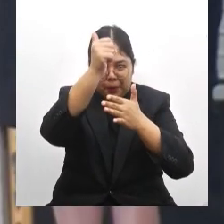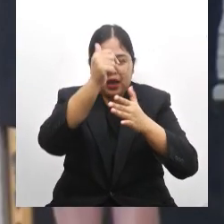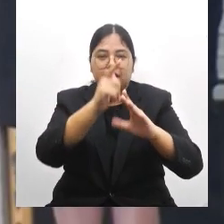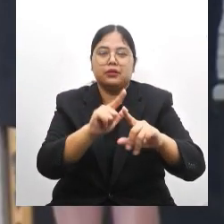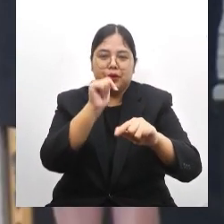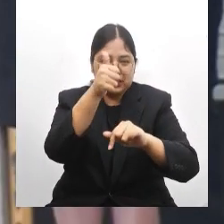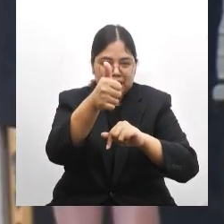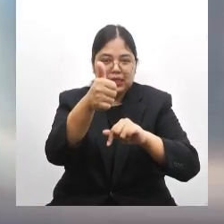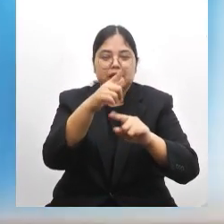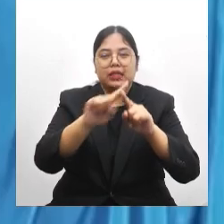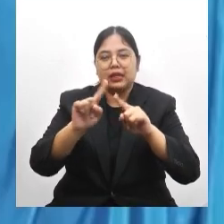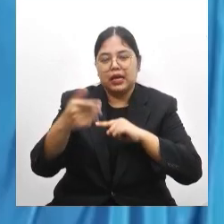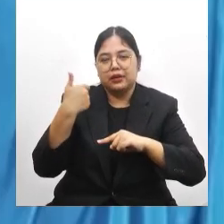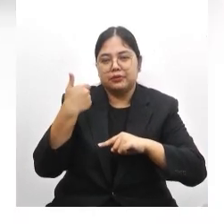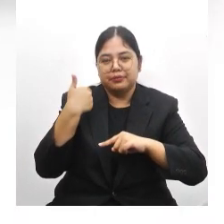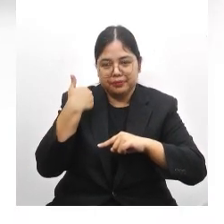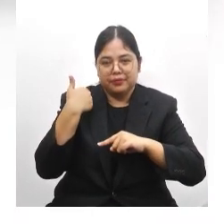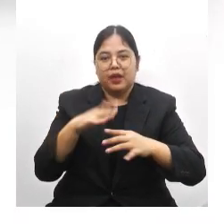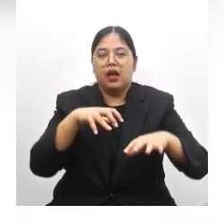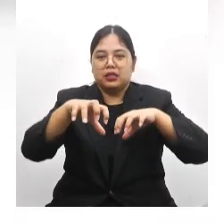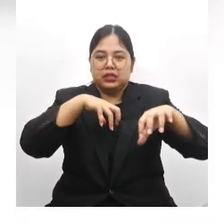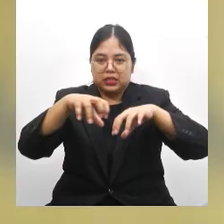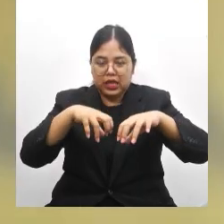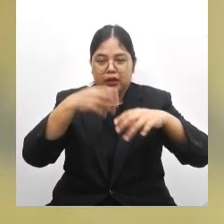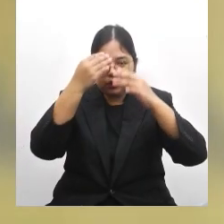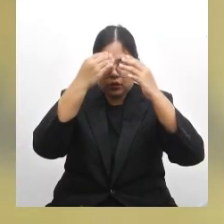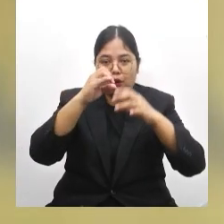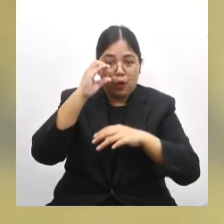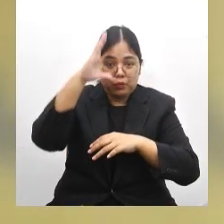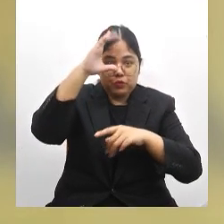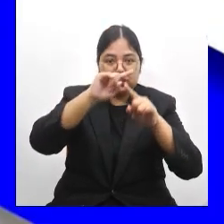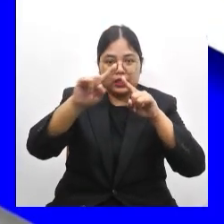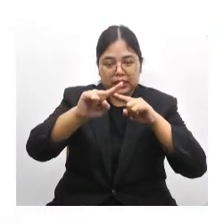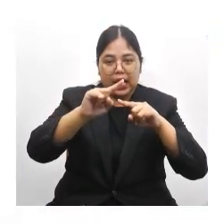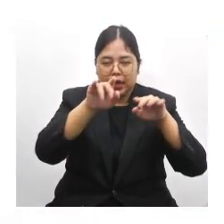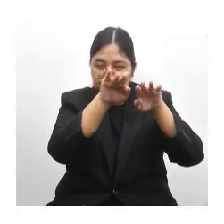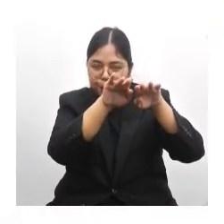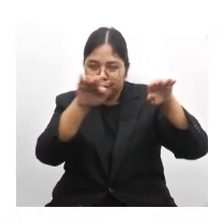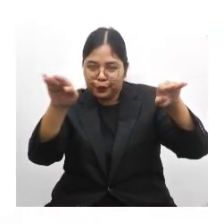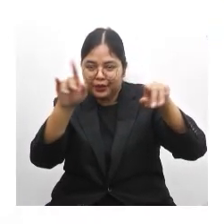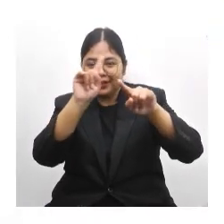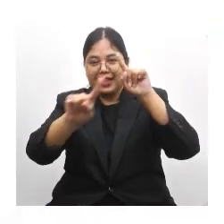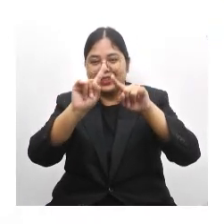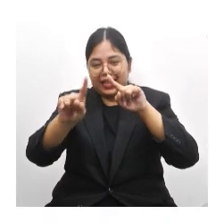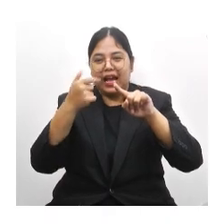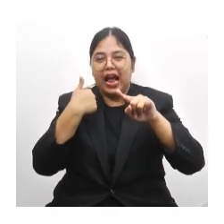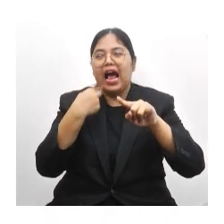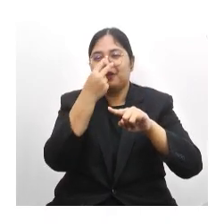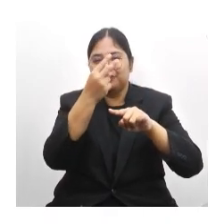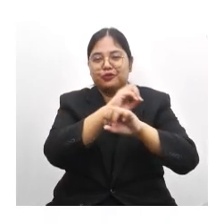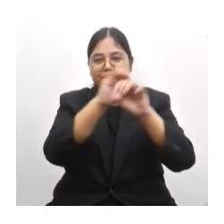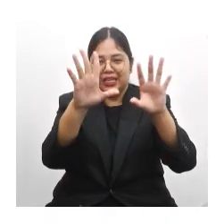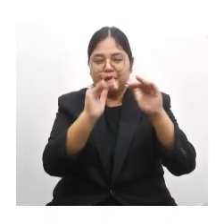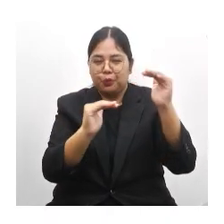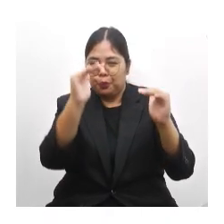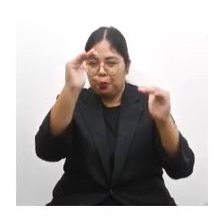าปัจจัยจะมีการจัดการองค์ความรู้ที่เรียกว่า knowledge management ทำให้เกิด output หรือผลลัพธ์ของผู้เรียนก็คือ